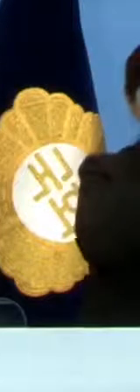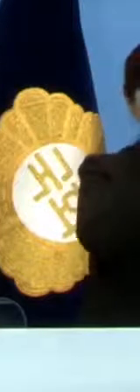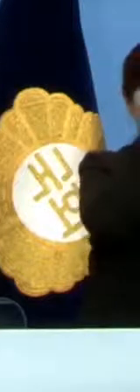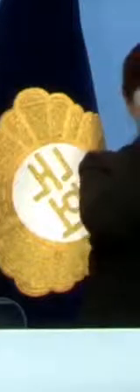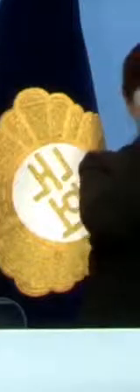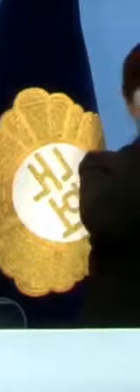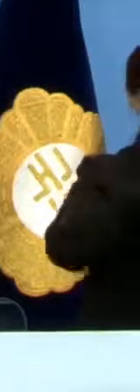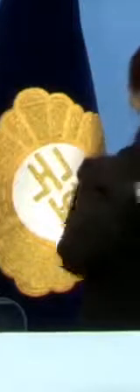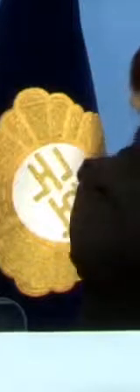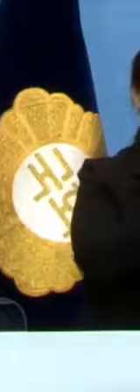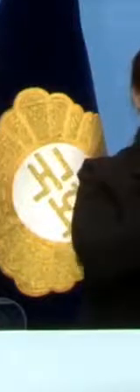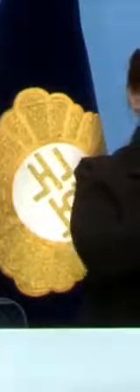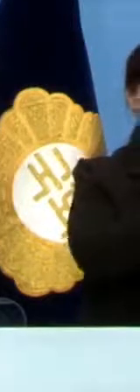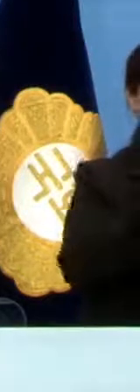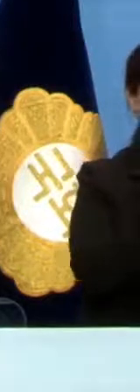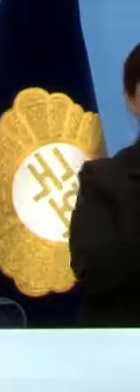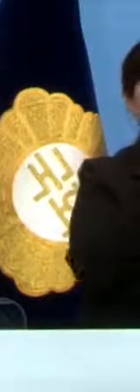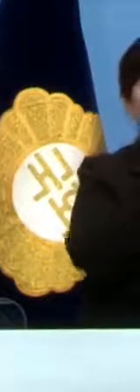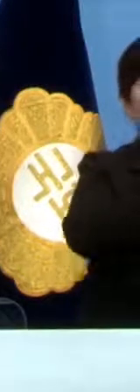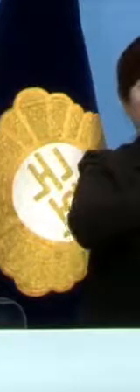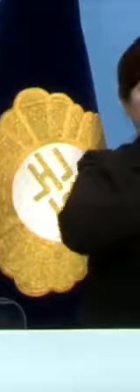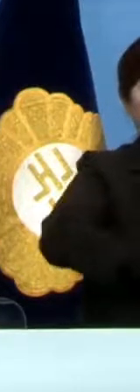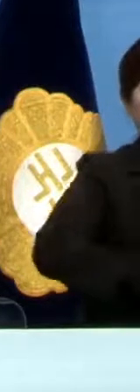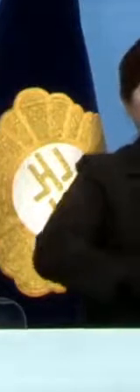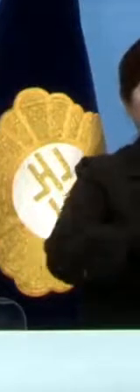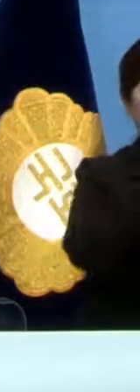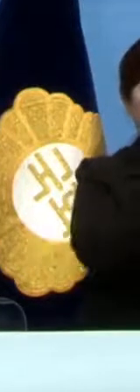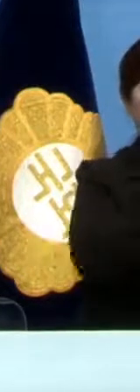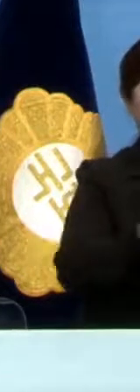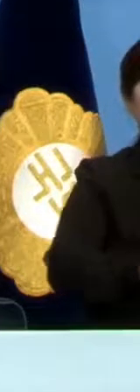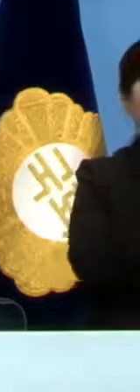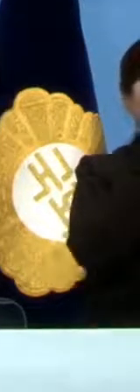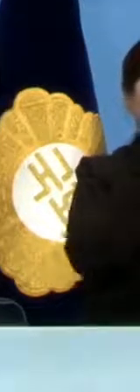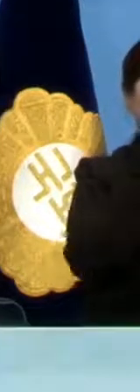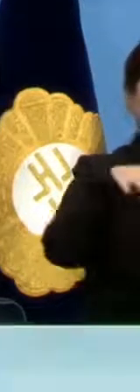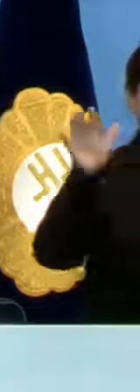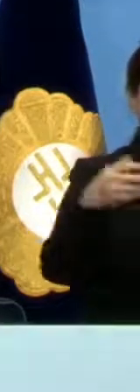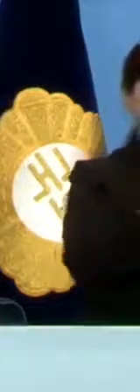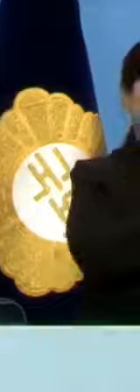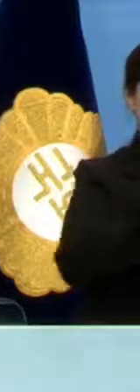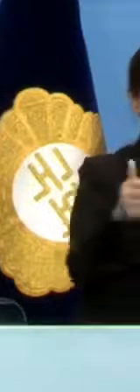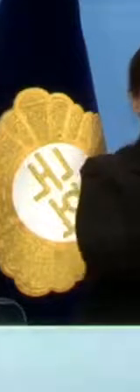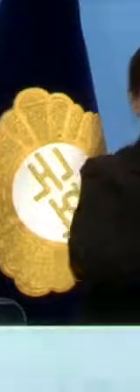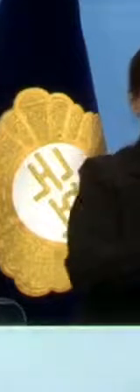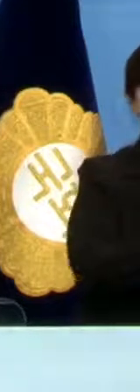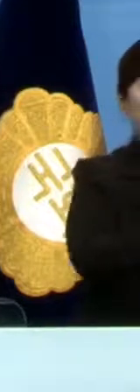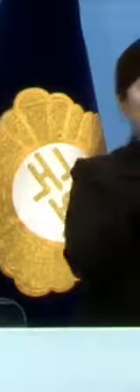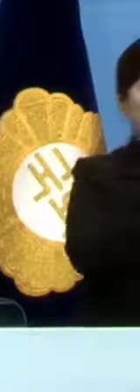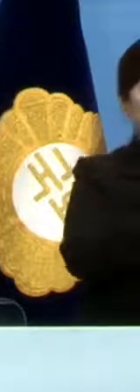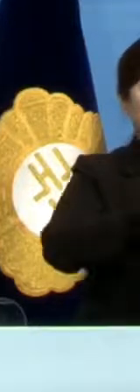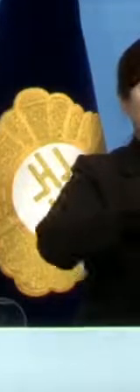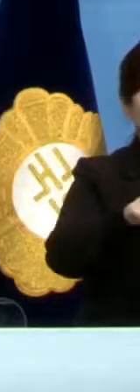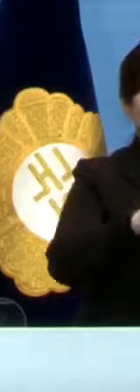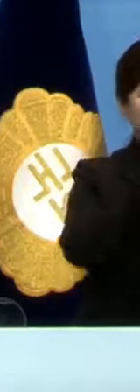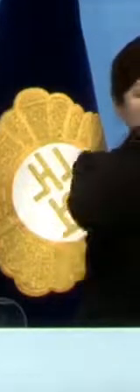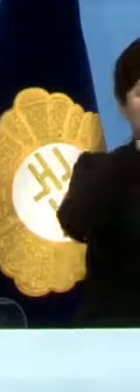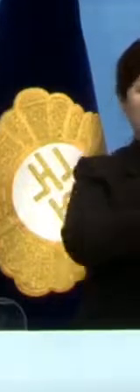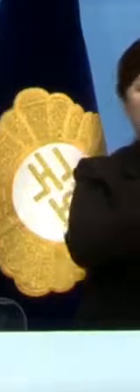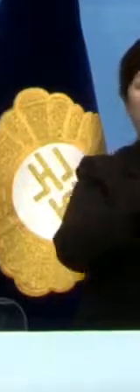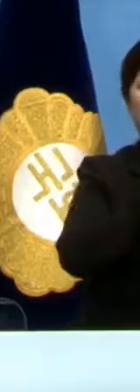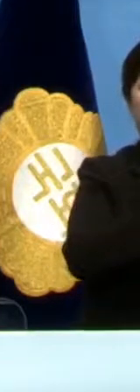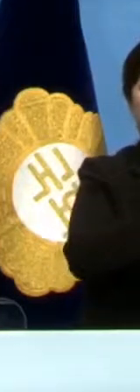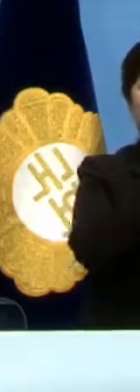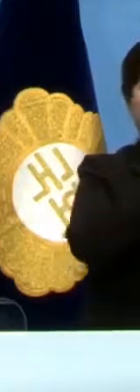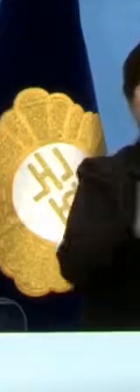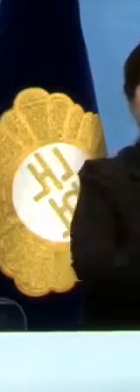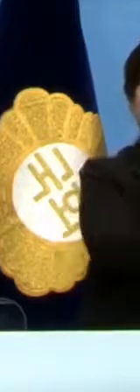차원의 전방위적인 지원이 필요한 시기입니다. 우리 부산갈매기 국회의원들은 입법과 정책, 예산을 통해